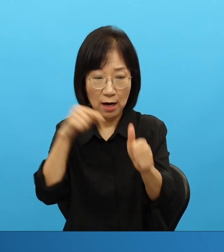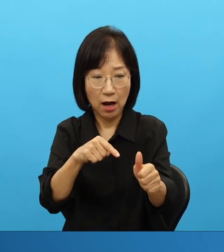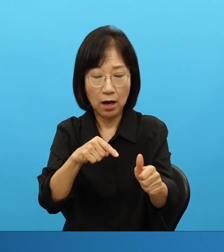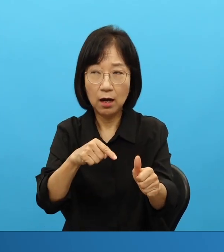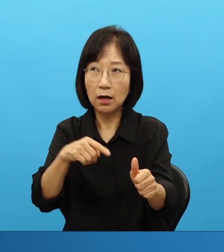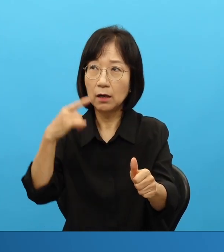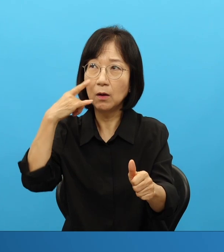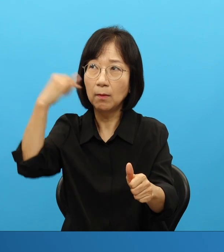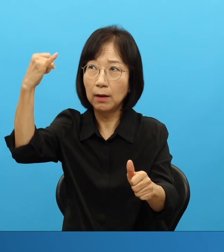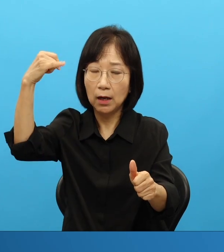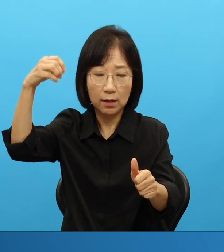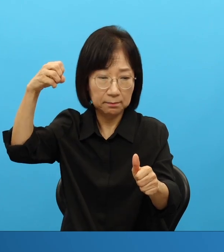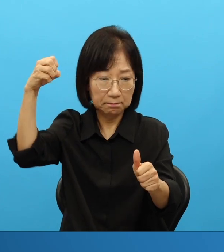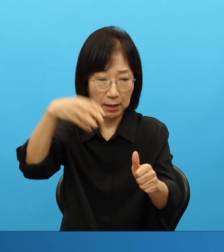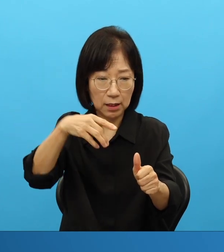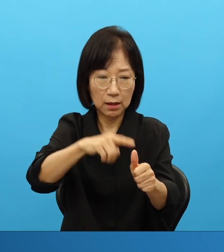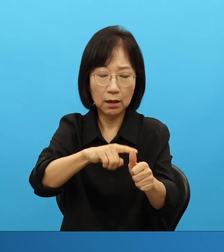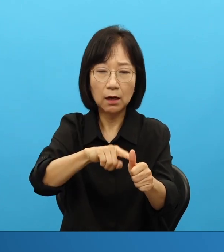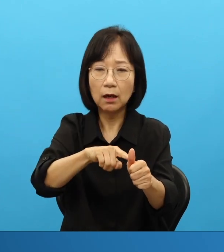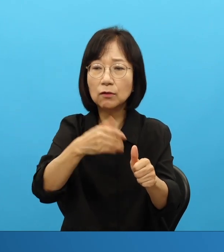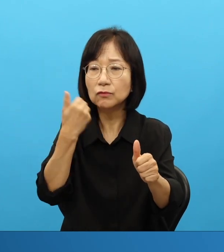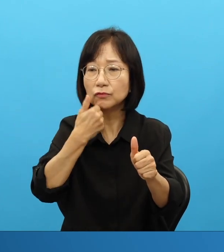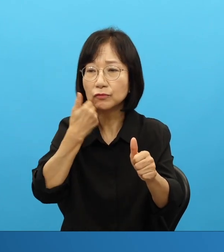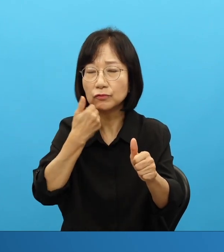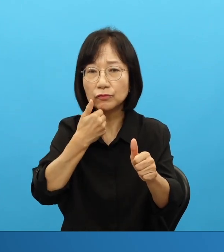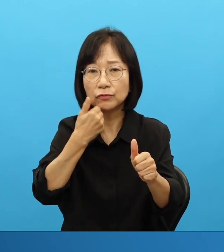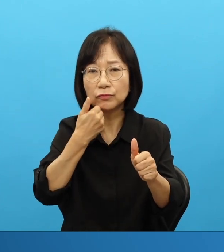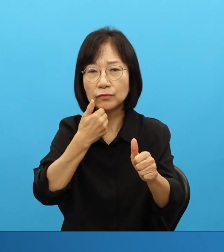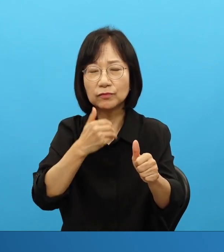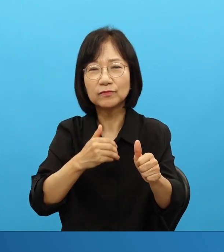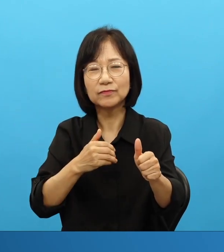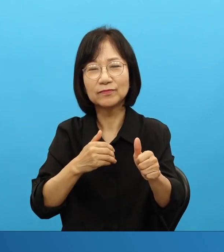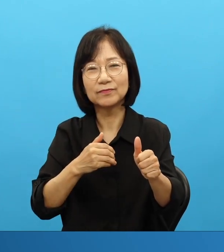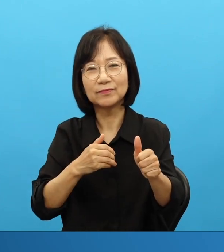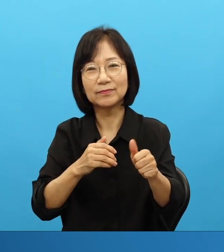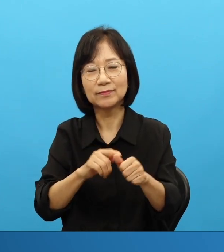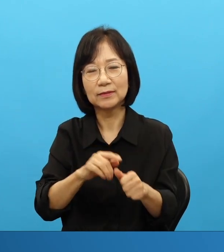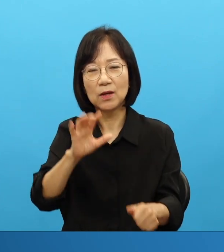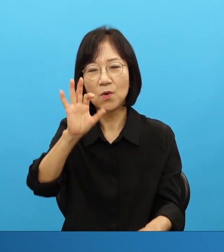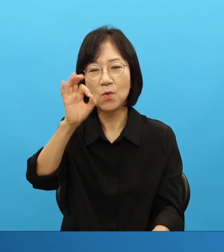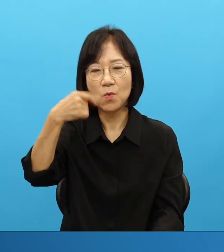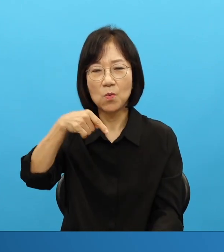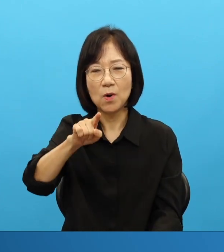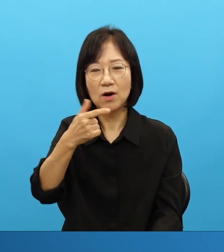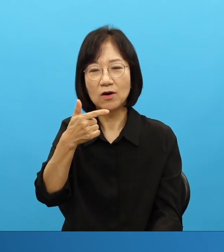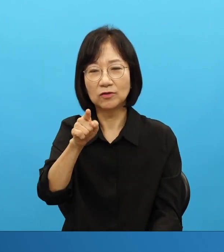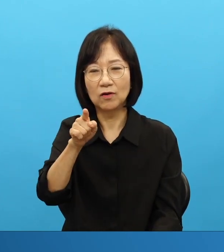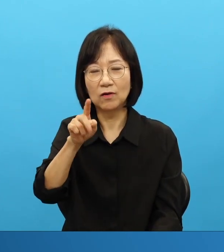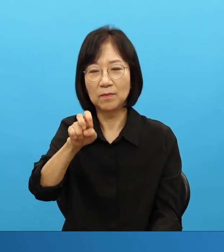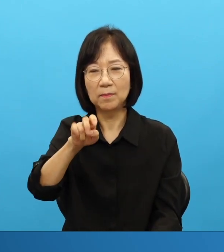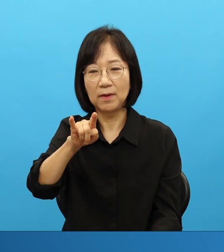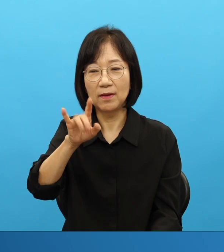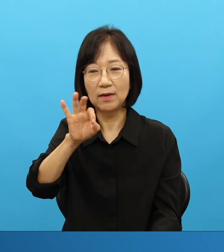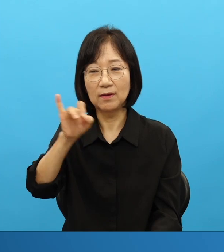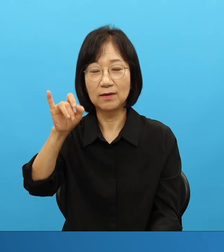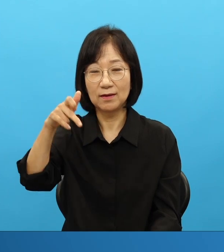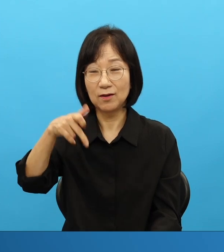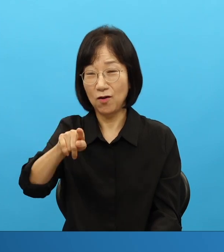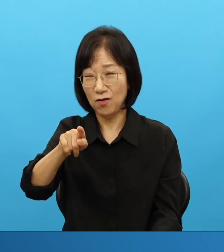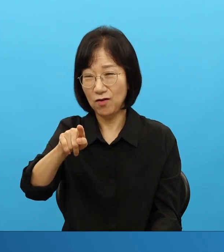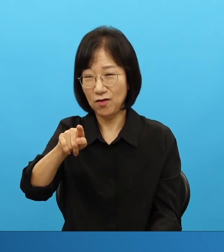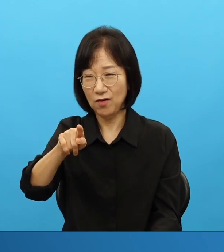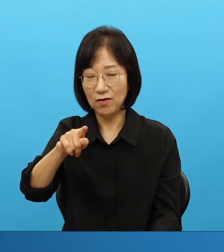사람이 누굽니까? He held on to these words and began to pray. Who is 여러분 this 잘 person? 아는 와나메이커입니다. As you know very well, it's Wanamaker. 형편이 안